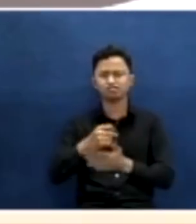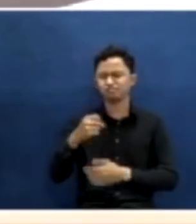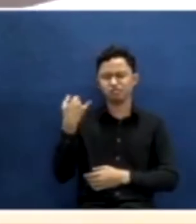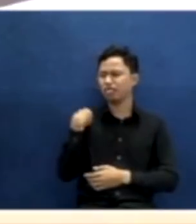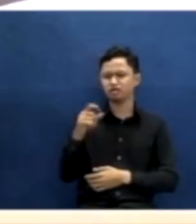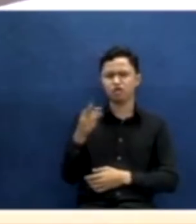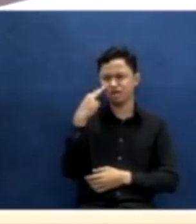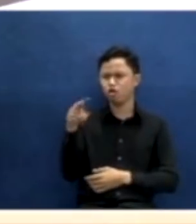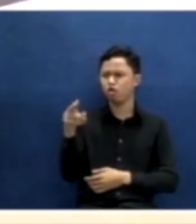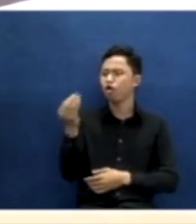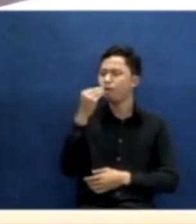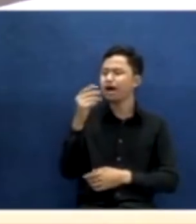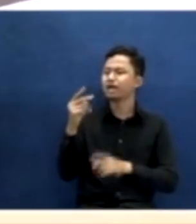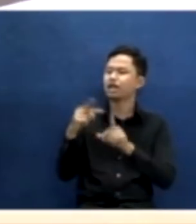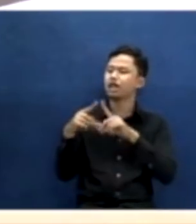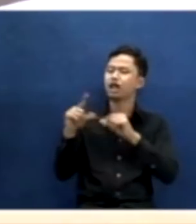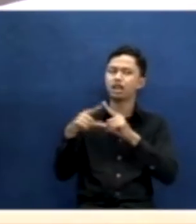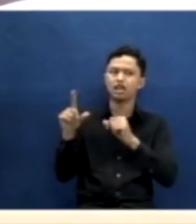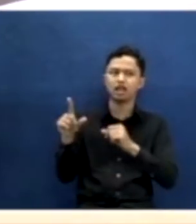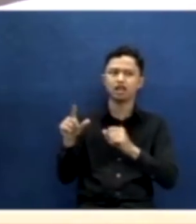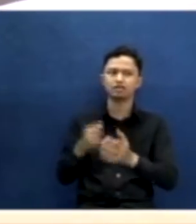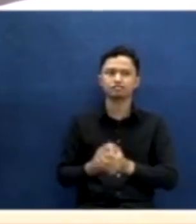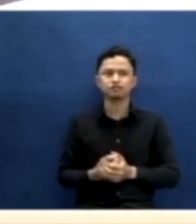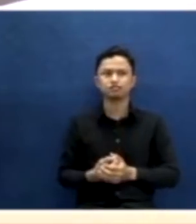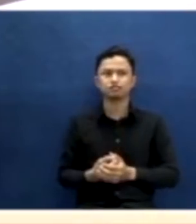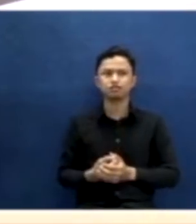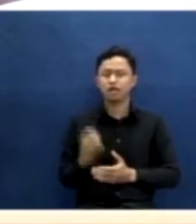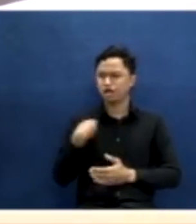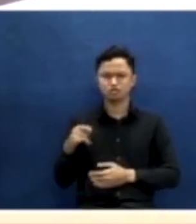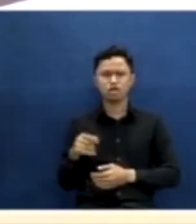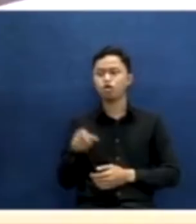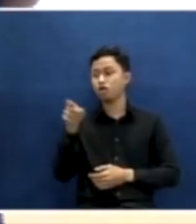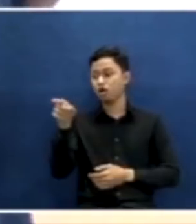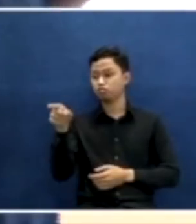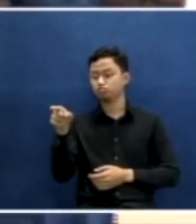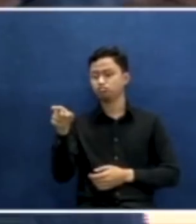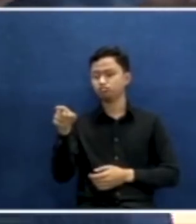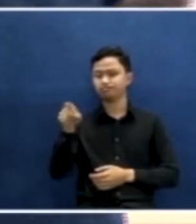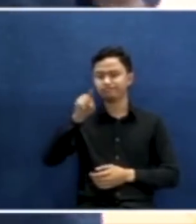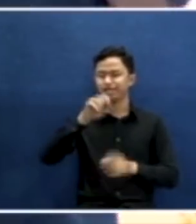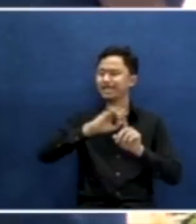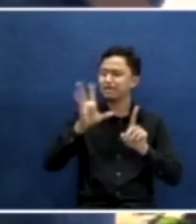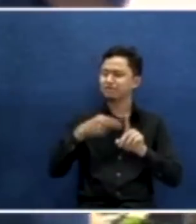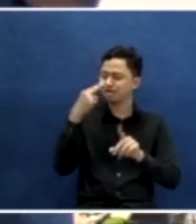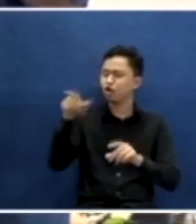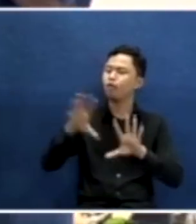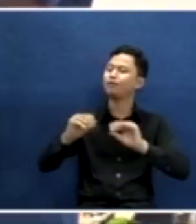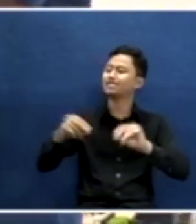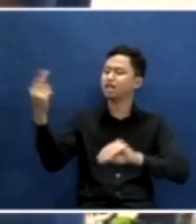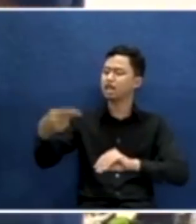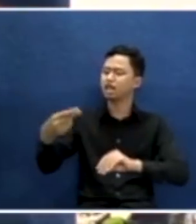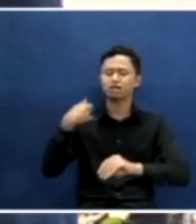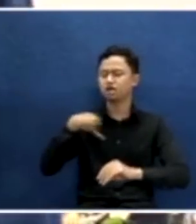kalau kemudian anti dan Antum memiliki profesi yang halal makanya kemudian mereka berupaya betul Bagaimana kemudian merusak